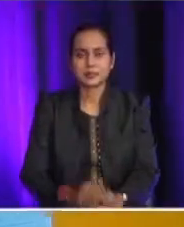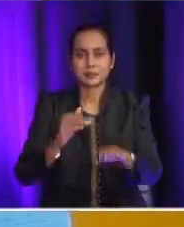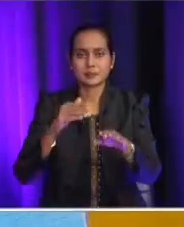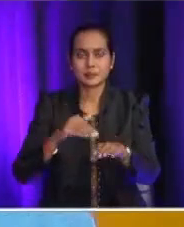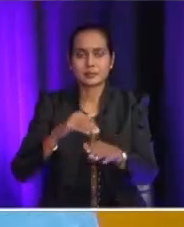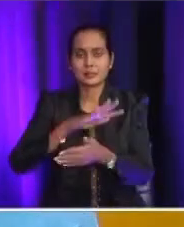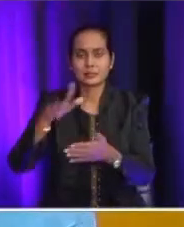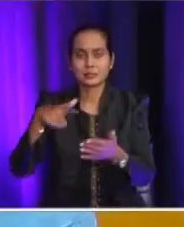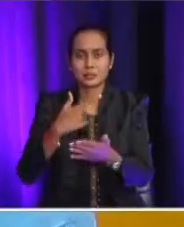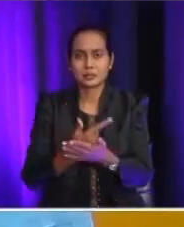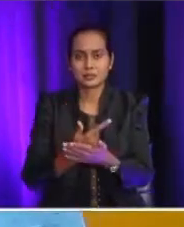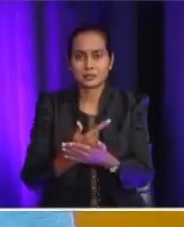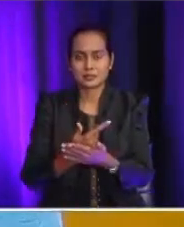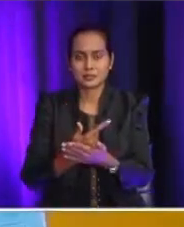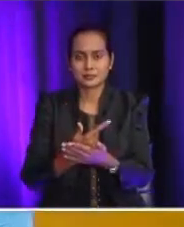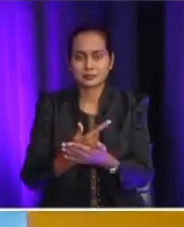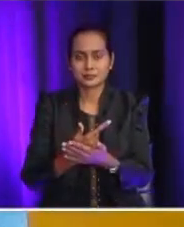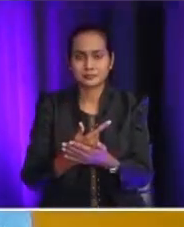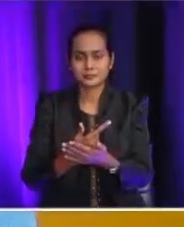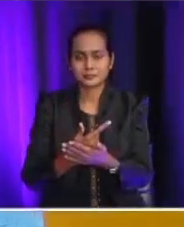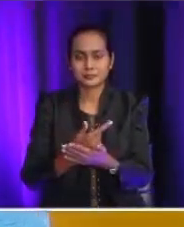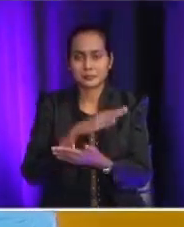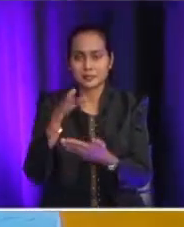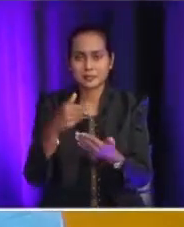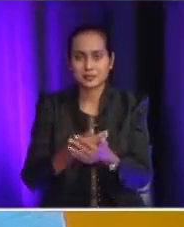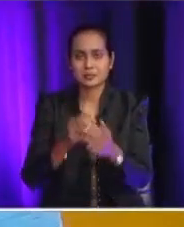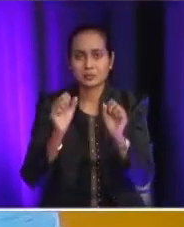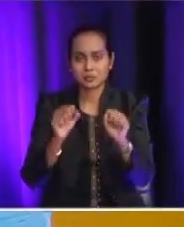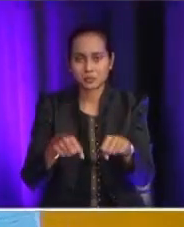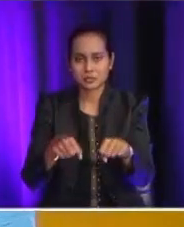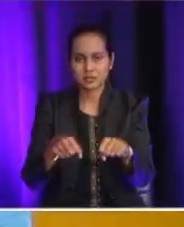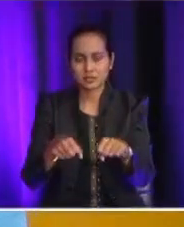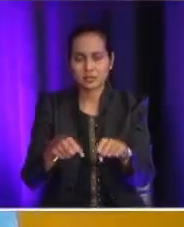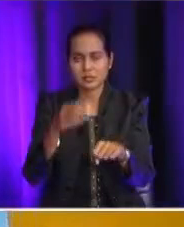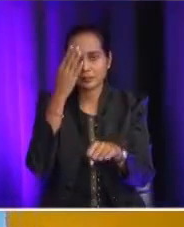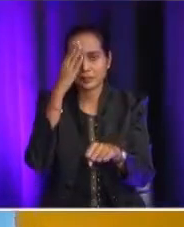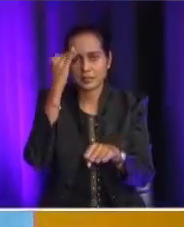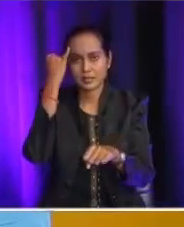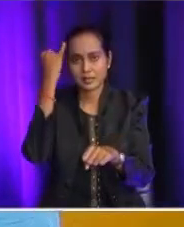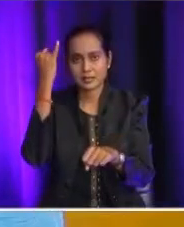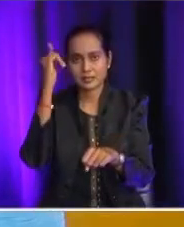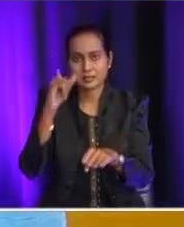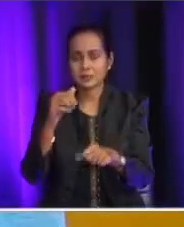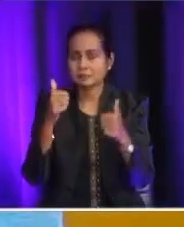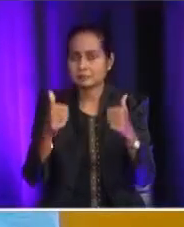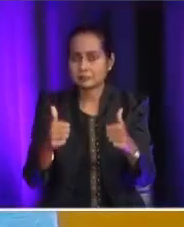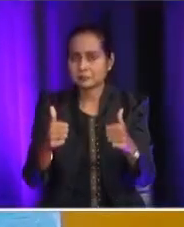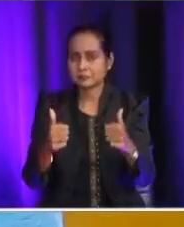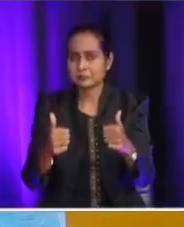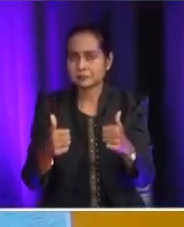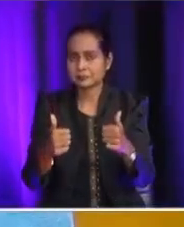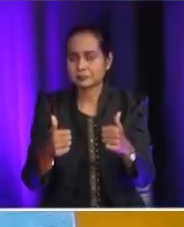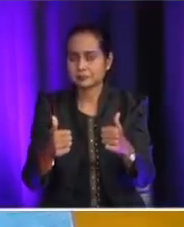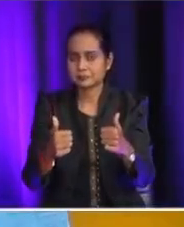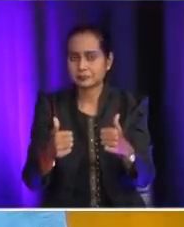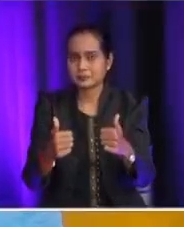prestasi mereka, cikgu dapati semua boleh memberi idea yang sangat bernas. Jadi cikgu